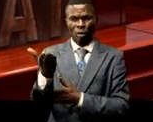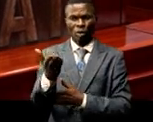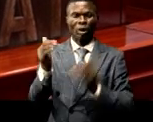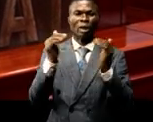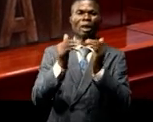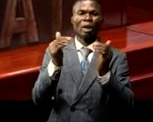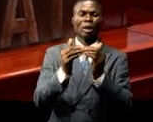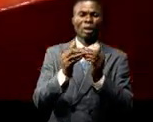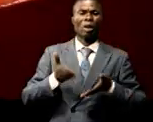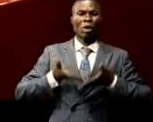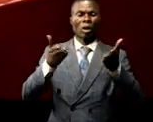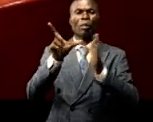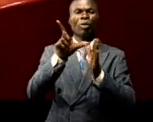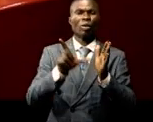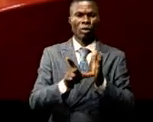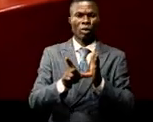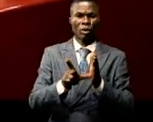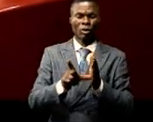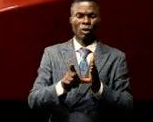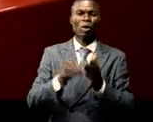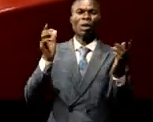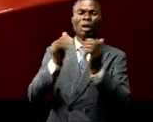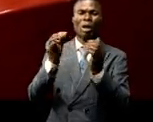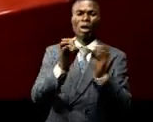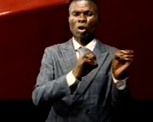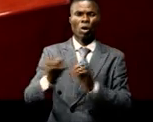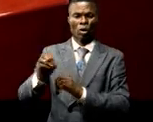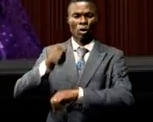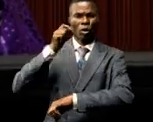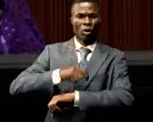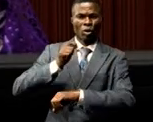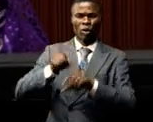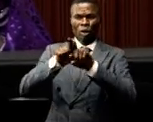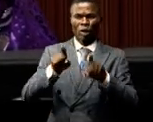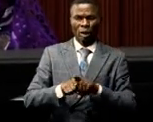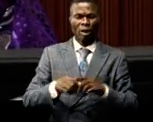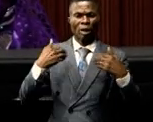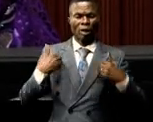sa proposition de loi sur la transplantation d'organes des tissus et celle du corps humain.